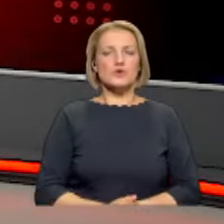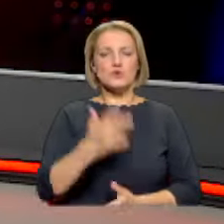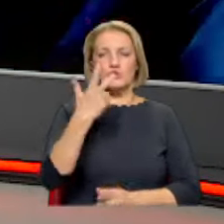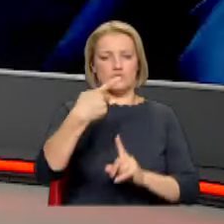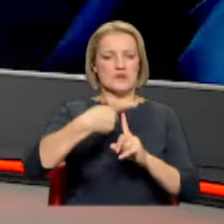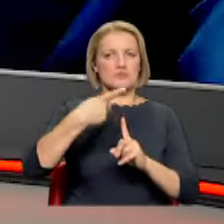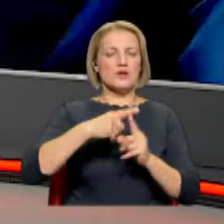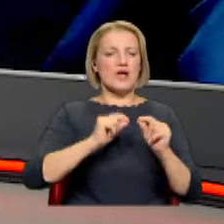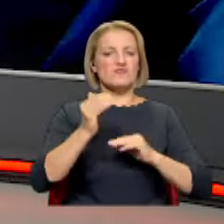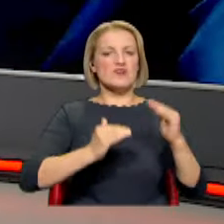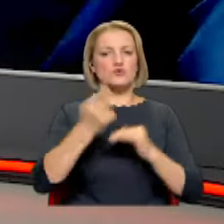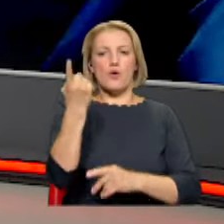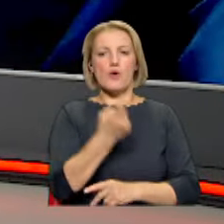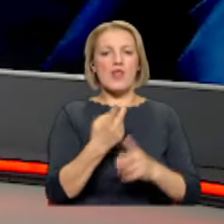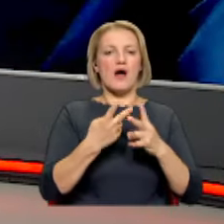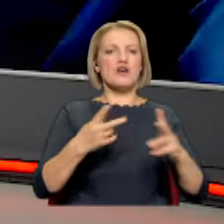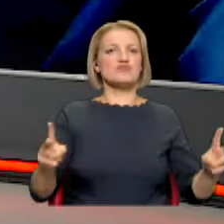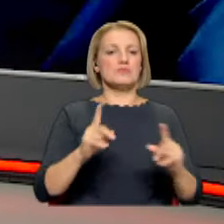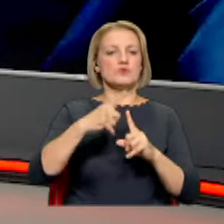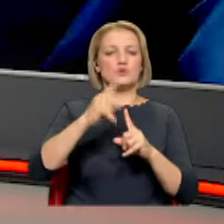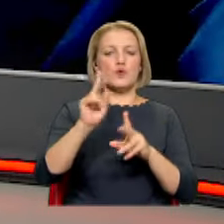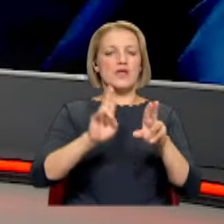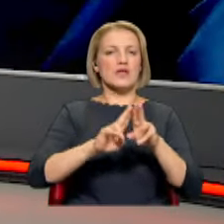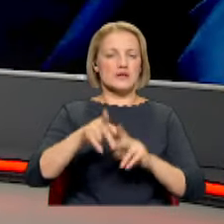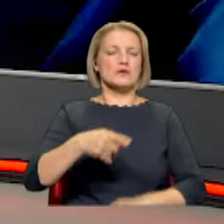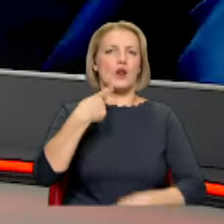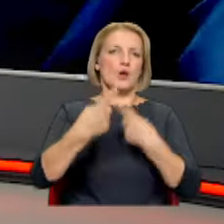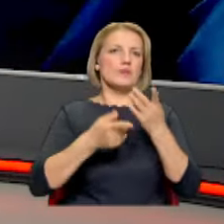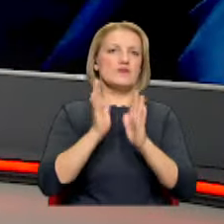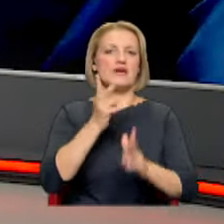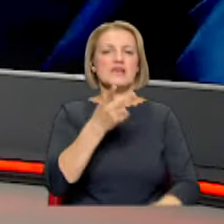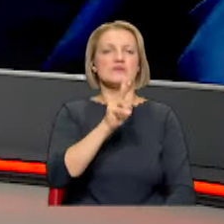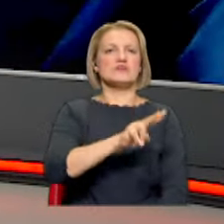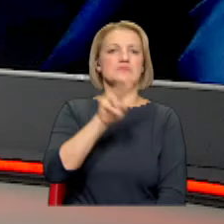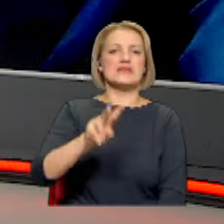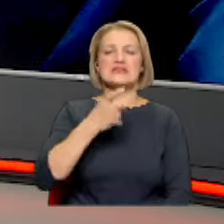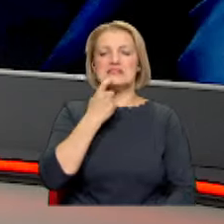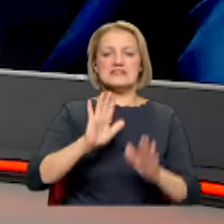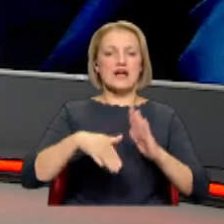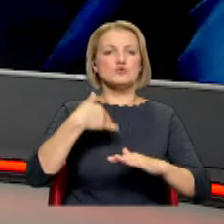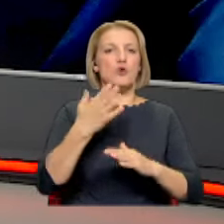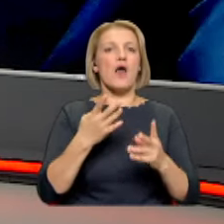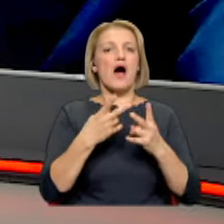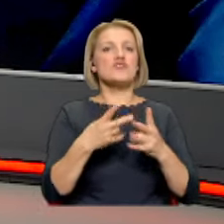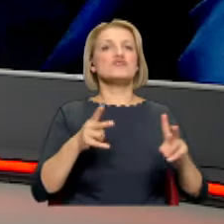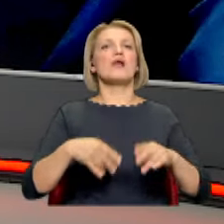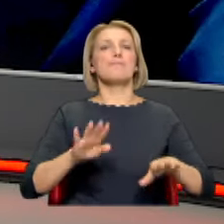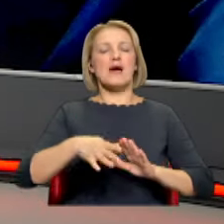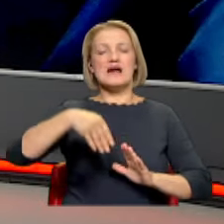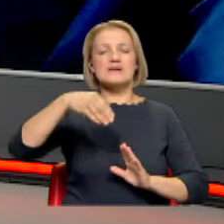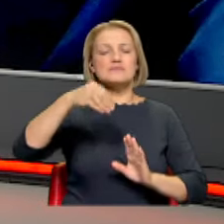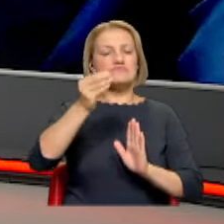3 Temmuz'da enflasyon oranlarını açıklayan TÜİK gündemden düşmüyor. 2022'den sonra açıklanmayan madde